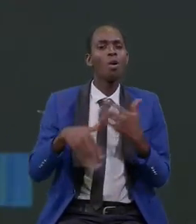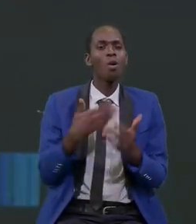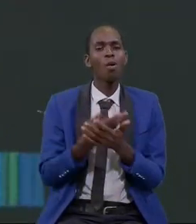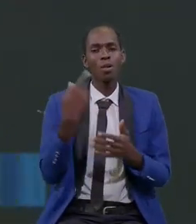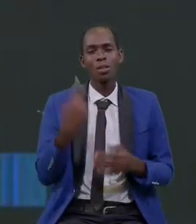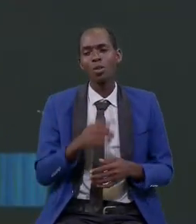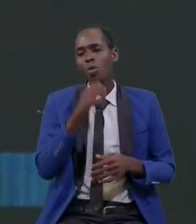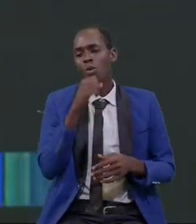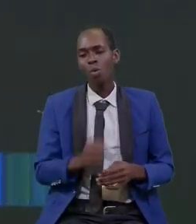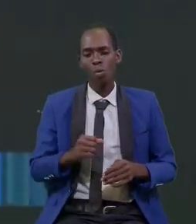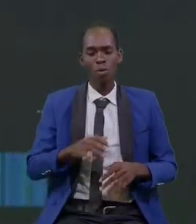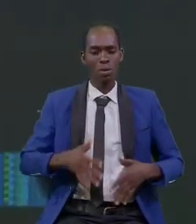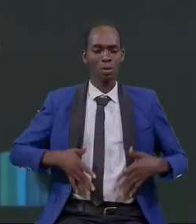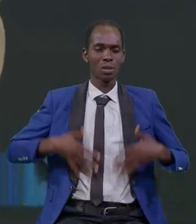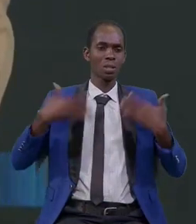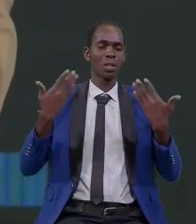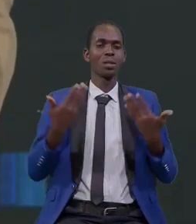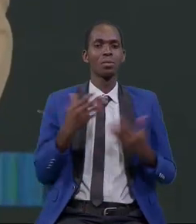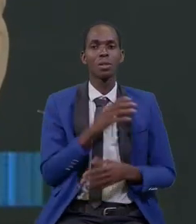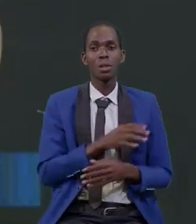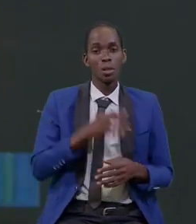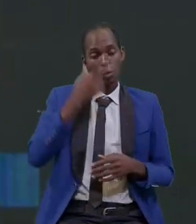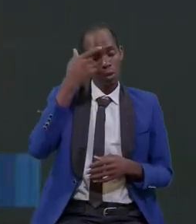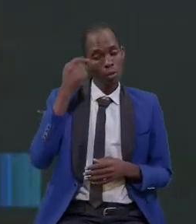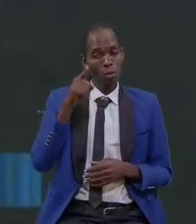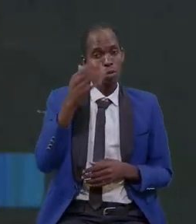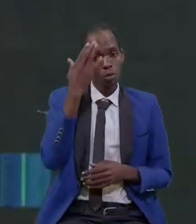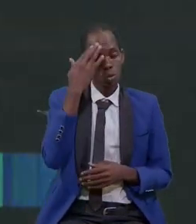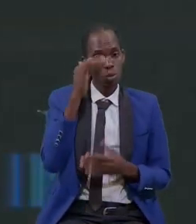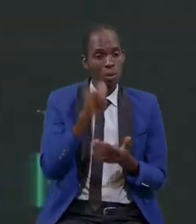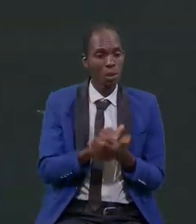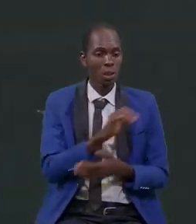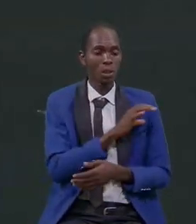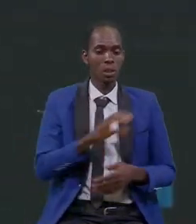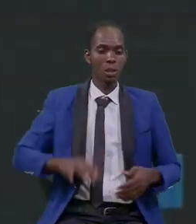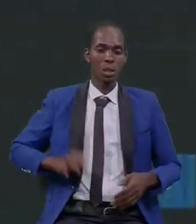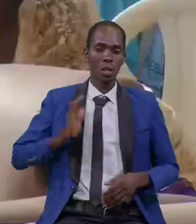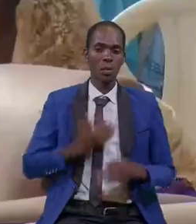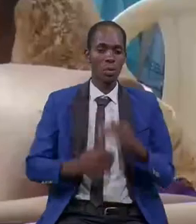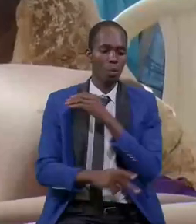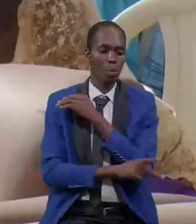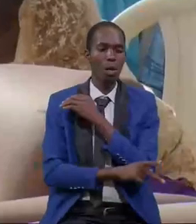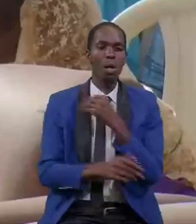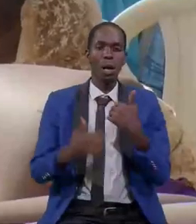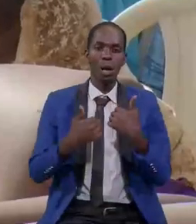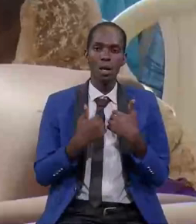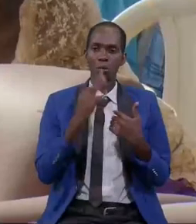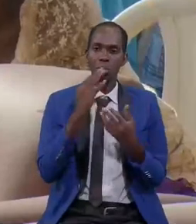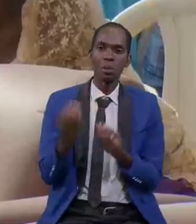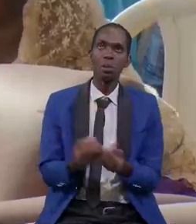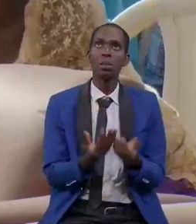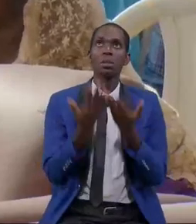que tu comprends que Christ, notre Pâque, a été sacrifié pour nous.